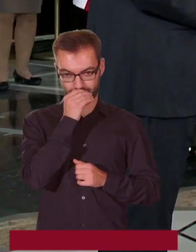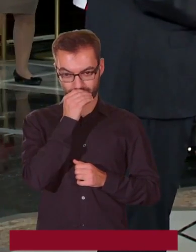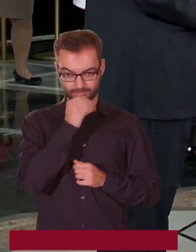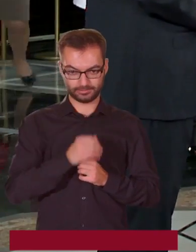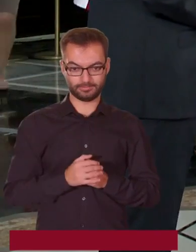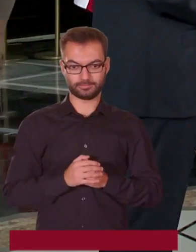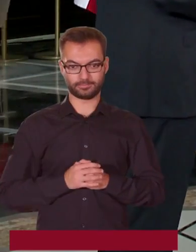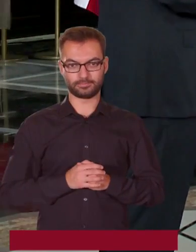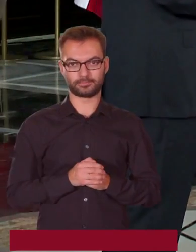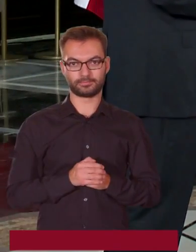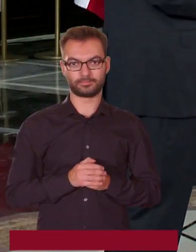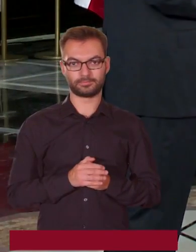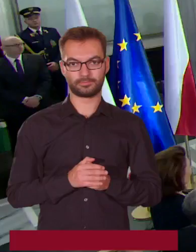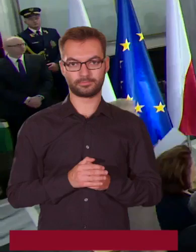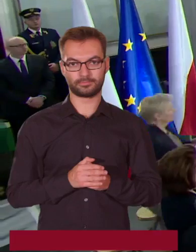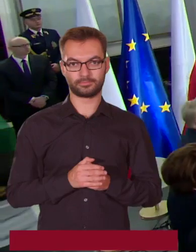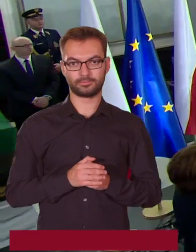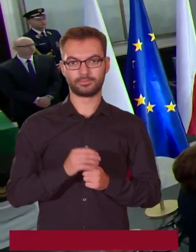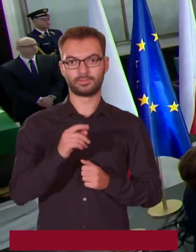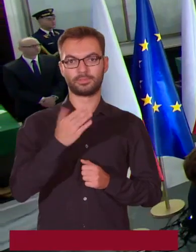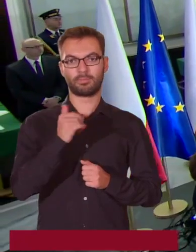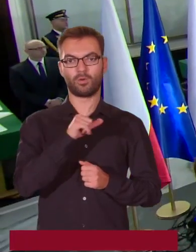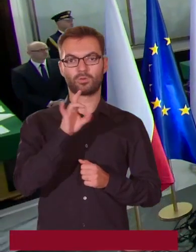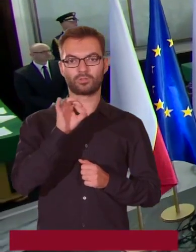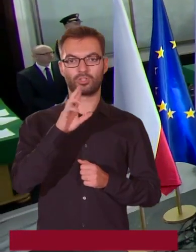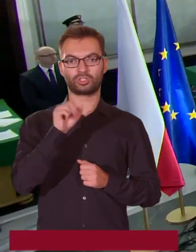Poproszę panią Małgorzatę Marię Gosiewską.